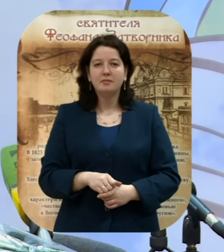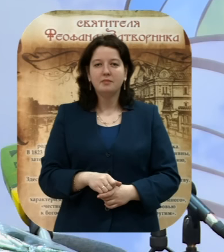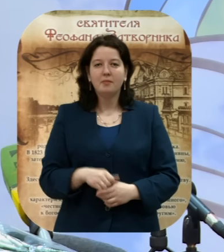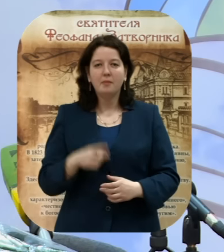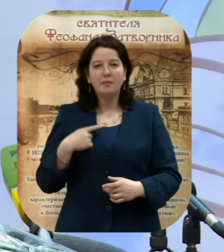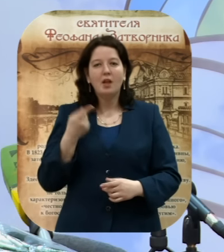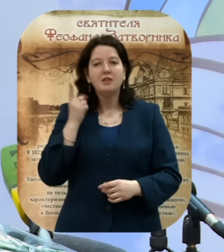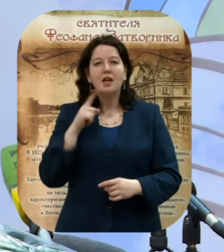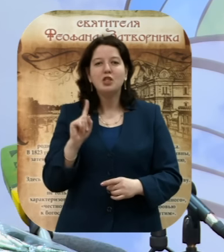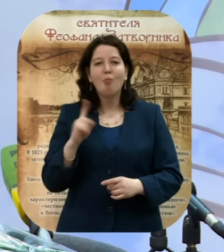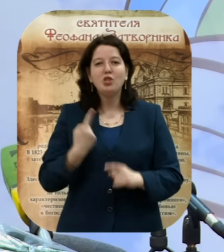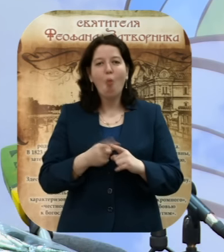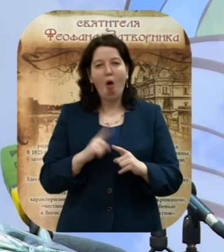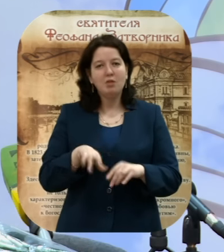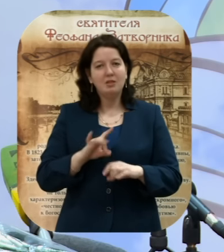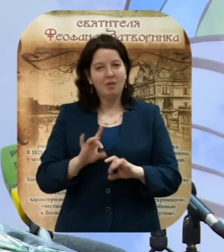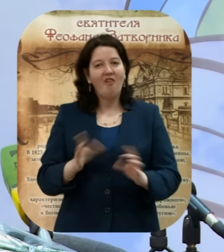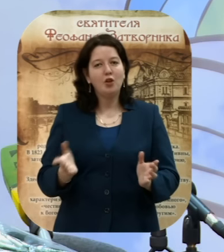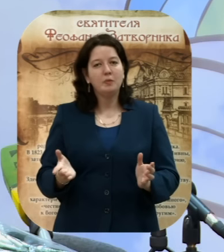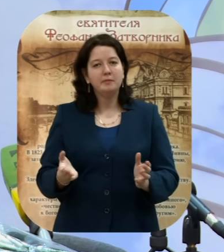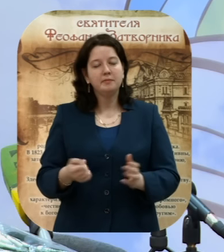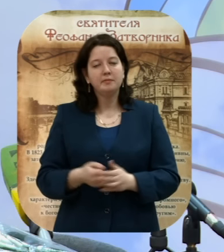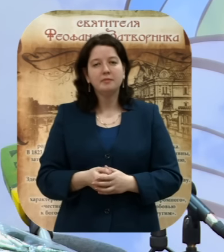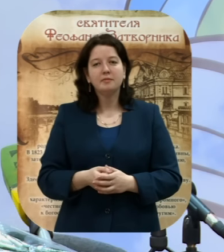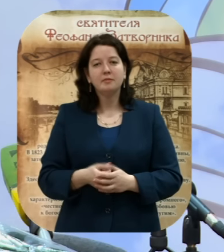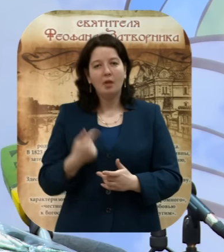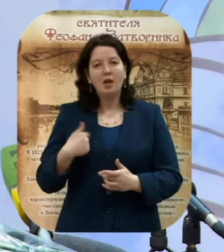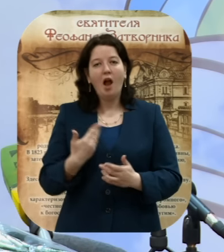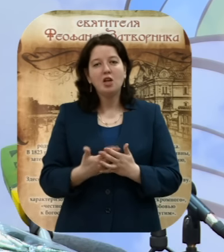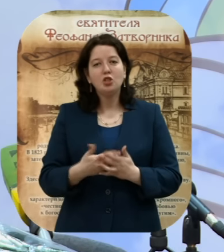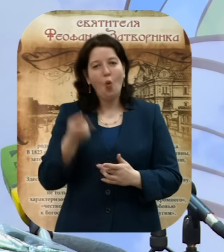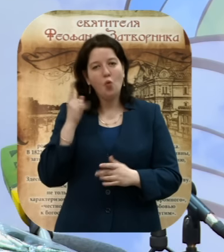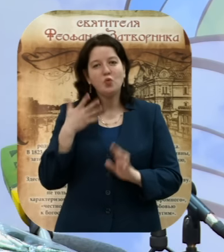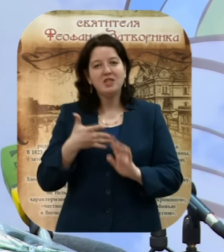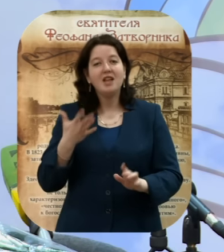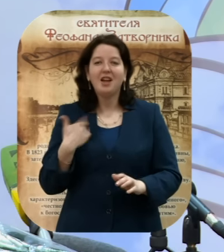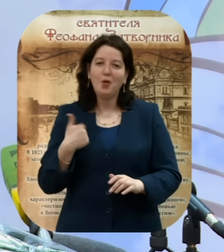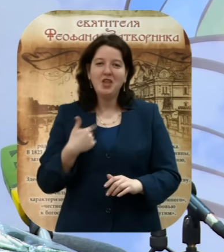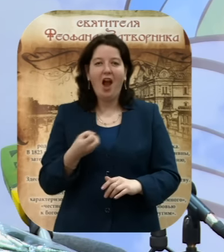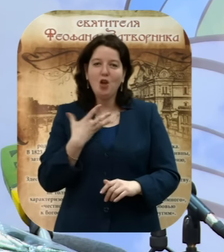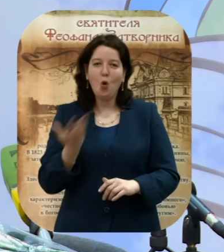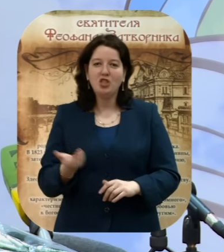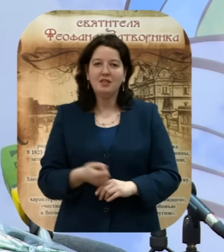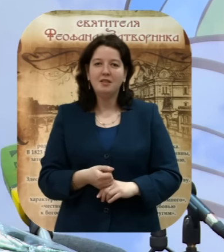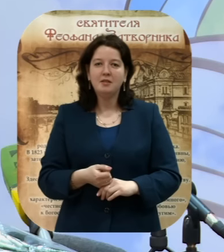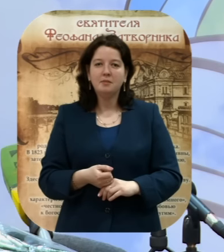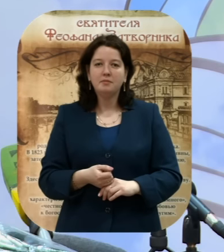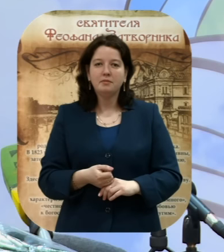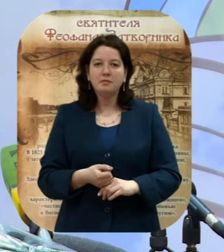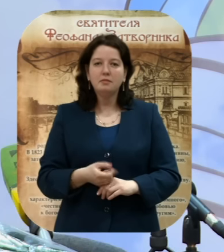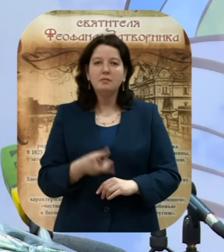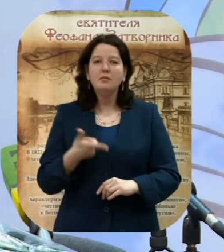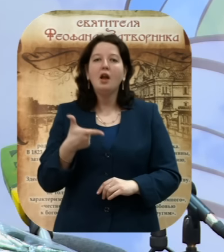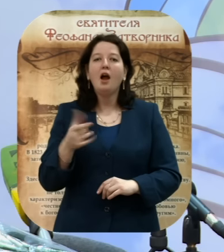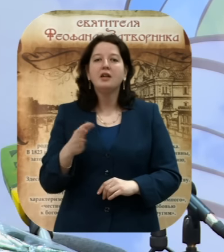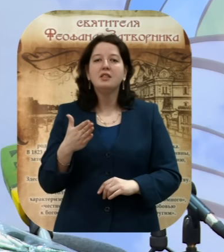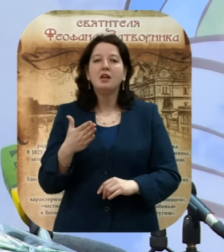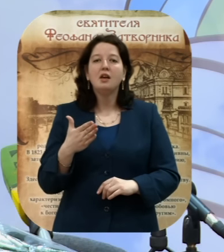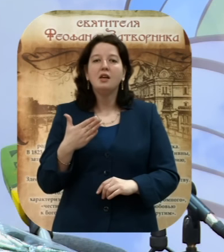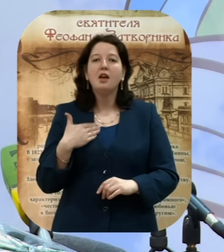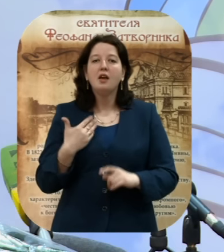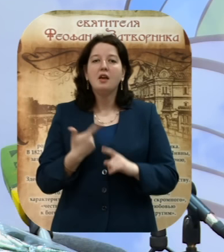А знаете, почему об этом говорю? Я хочу узнать, какой я хороший. А где